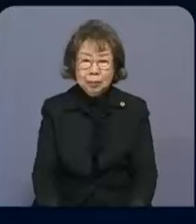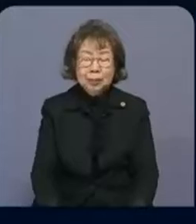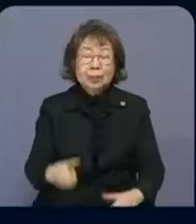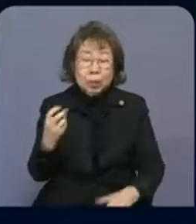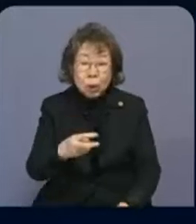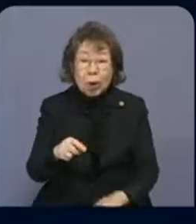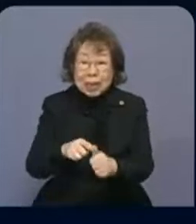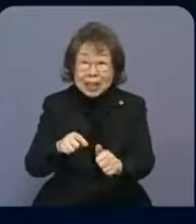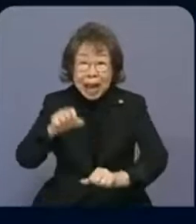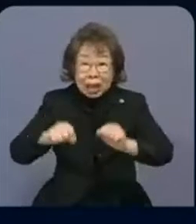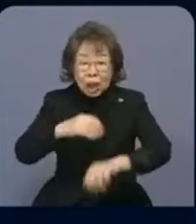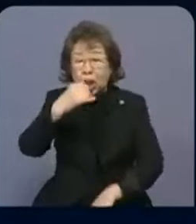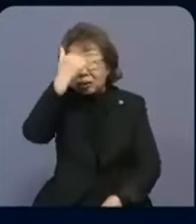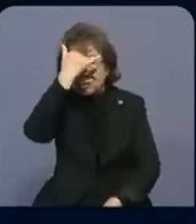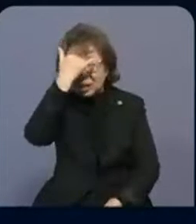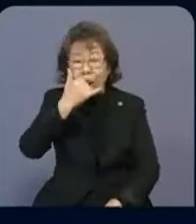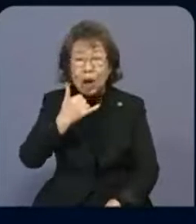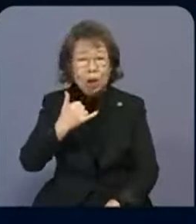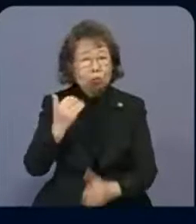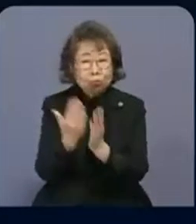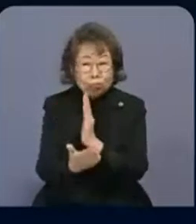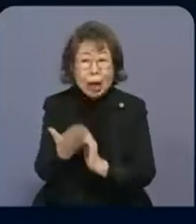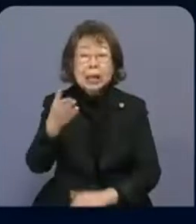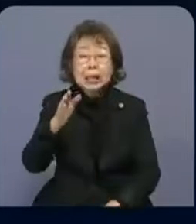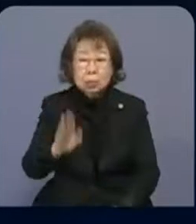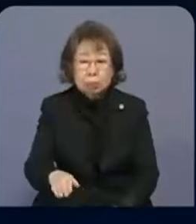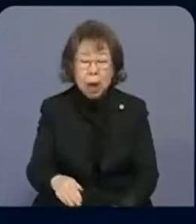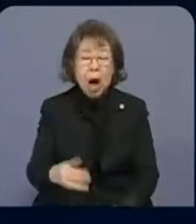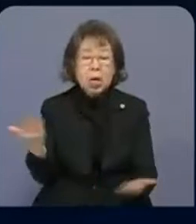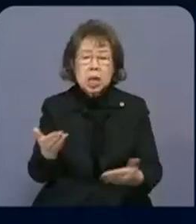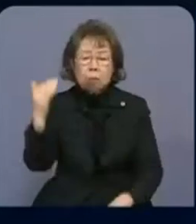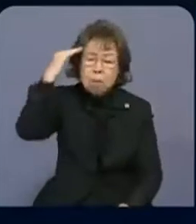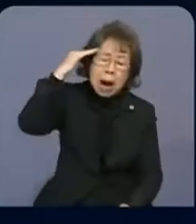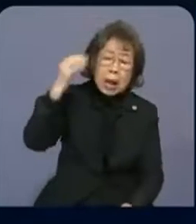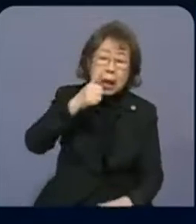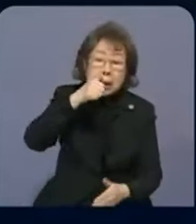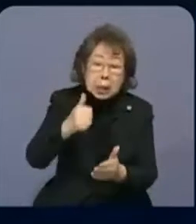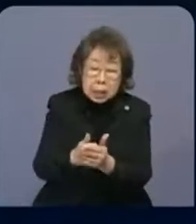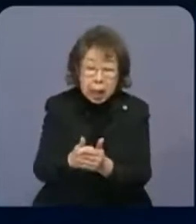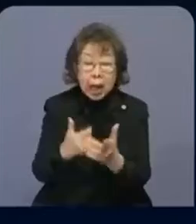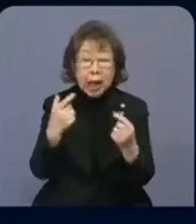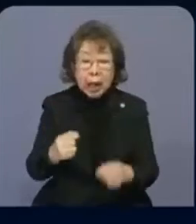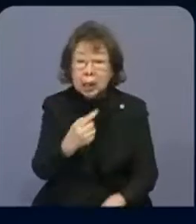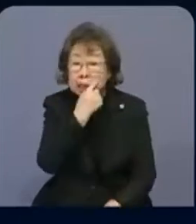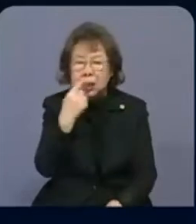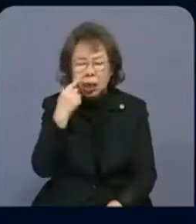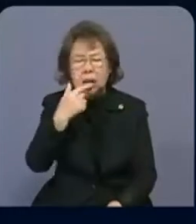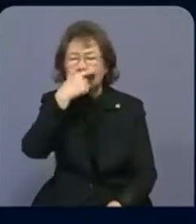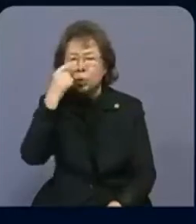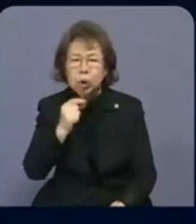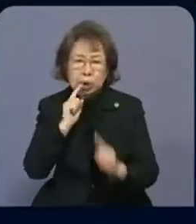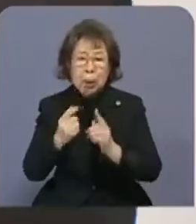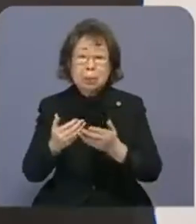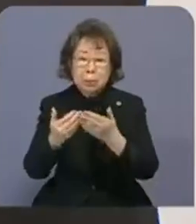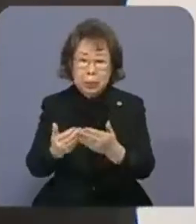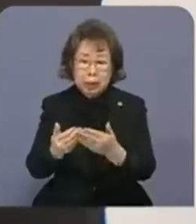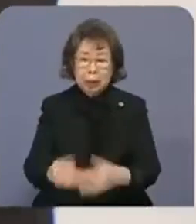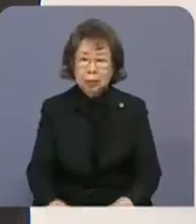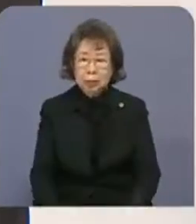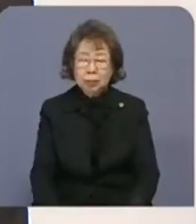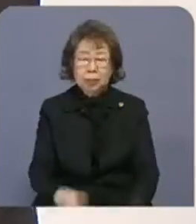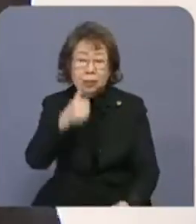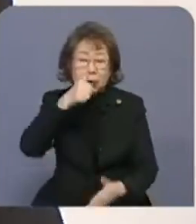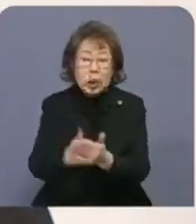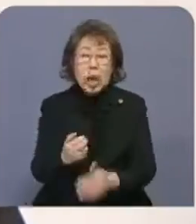또 이들의 행위가 도덕적으로 는 부적절 하다고 할 수 있지만 업무 반에 짤을 인정할 만한 증거가 부족하다 고 덧붙였습니다 무죄